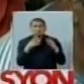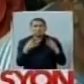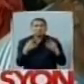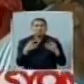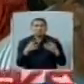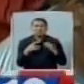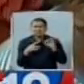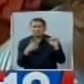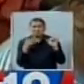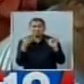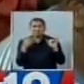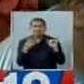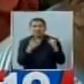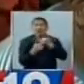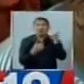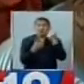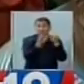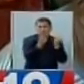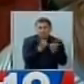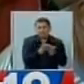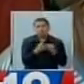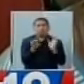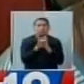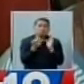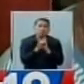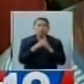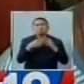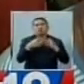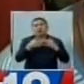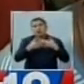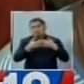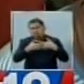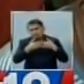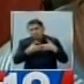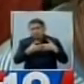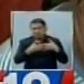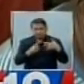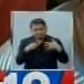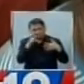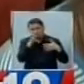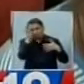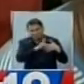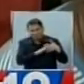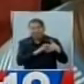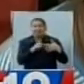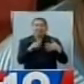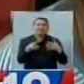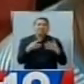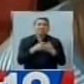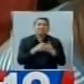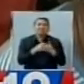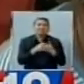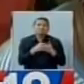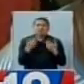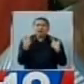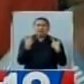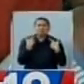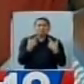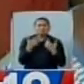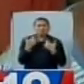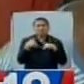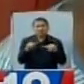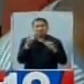ano, yung mga VCM machine na ayaw tanggapin yung mga pinapasok na balota. Ay, kanina may mga kausap tayo ng mga IT